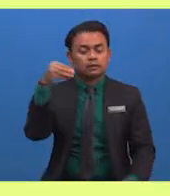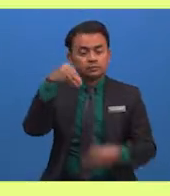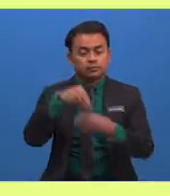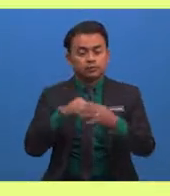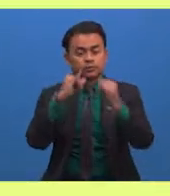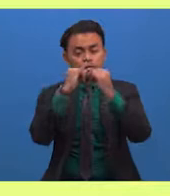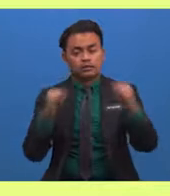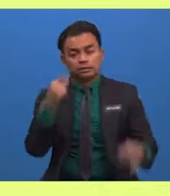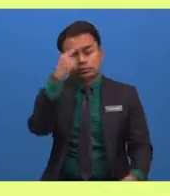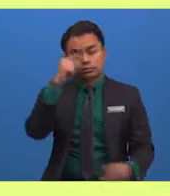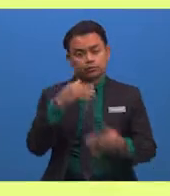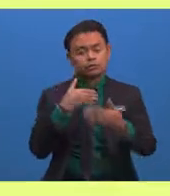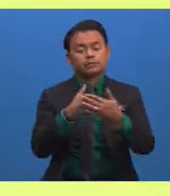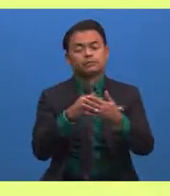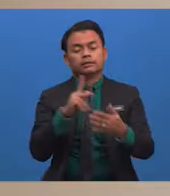ilmu.